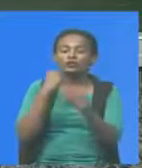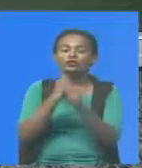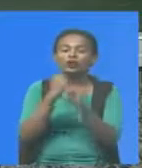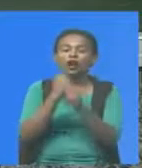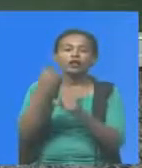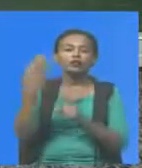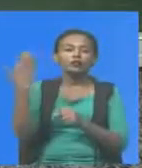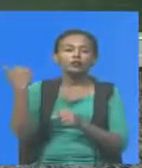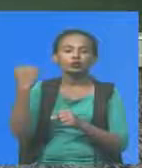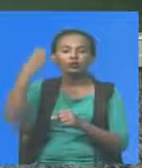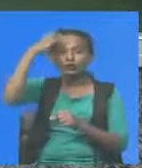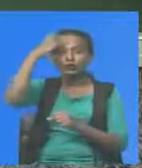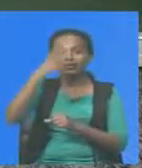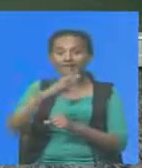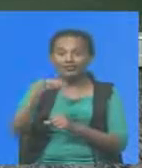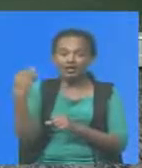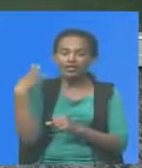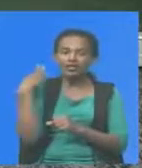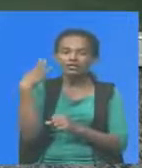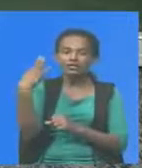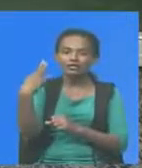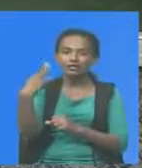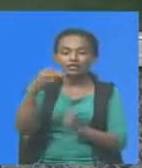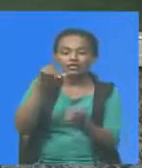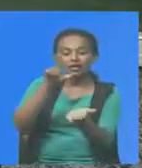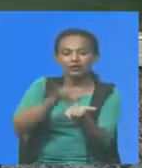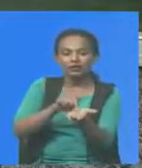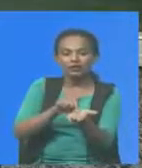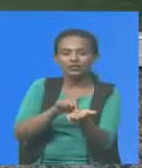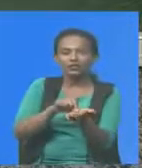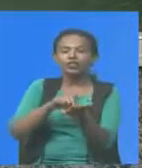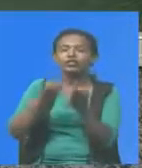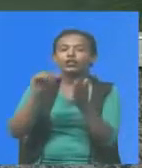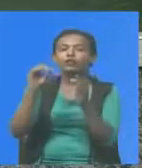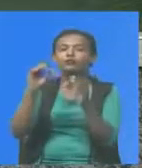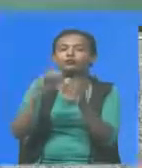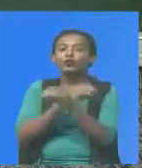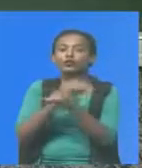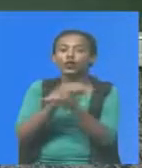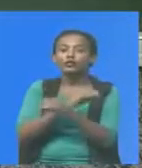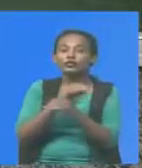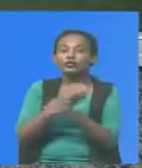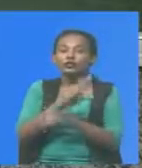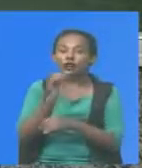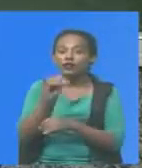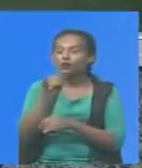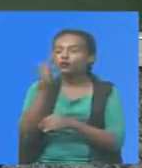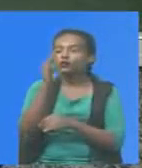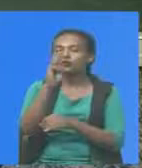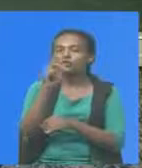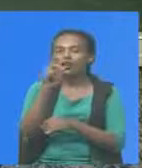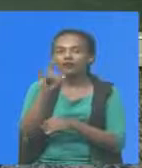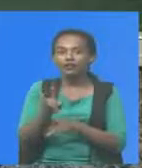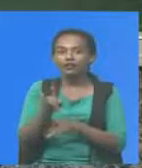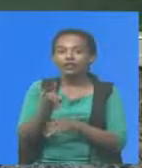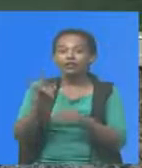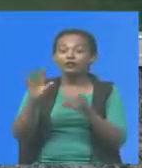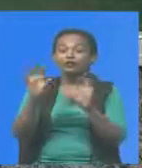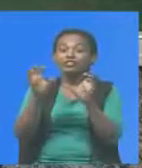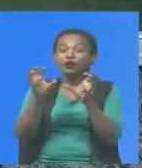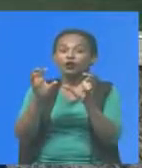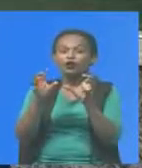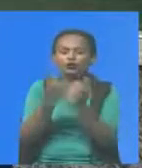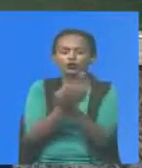የነበሩ የመንግስትና የግል የህትመት የብሮድካስትና የሳይበር ሚዲያዎች በነጻነት